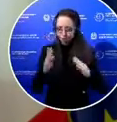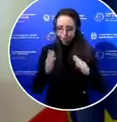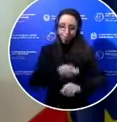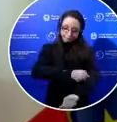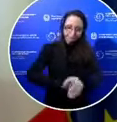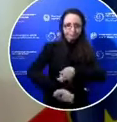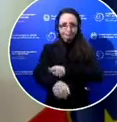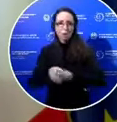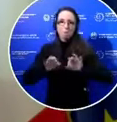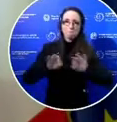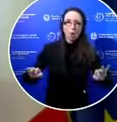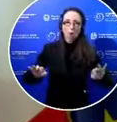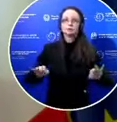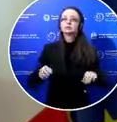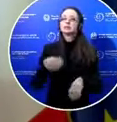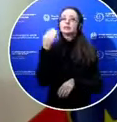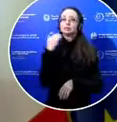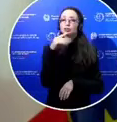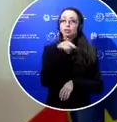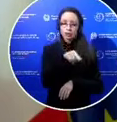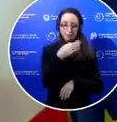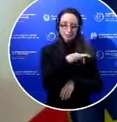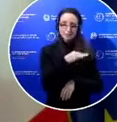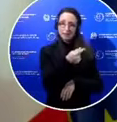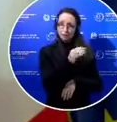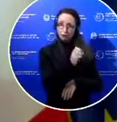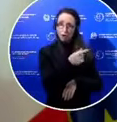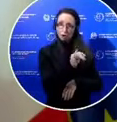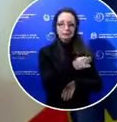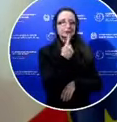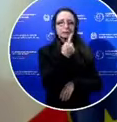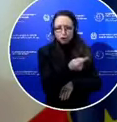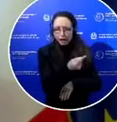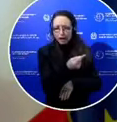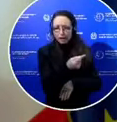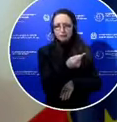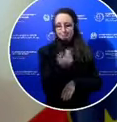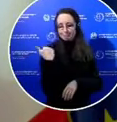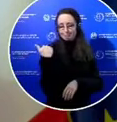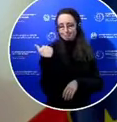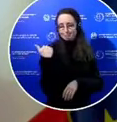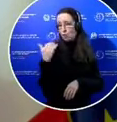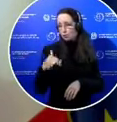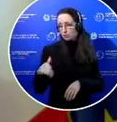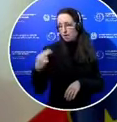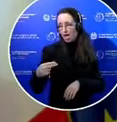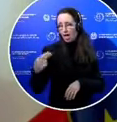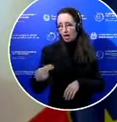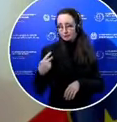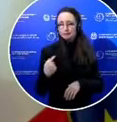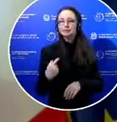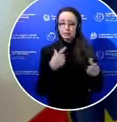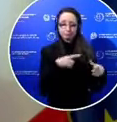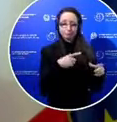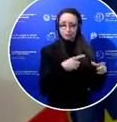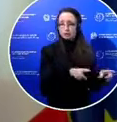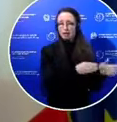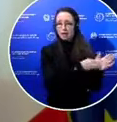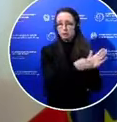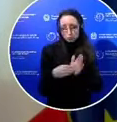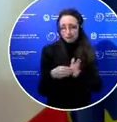Genova, come ha detto il Presidente Toti, negli ultimi anni ha dimostrato cosa vuol dire rimboccarsi le maniche tutti assieme per un bene comune, per un